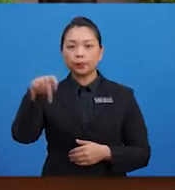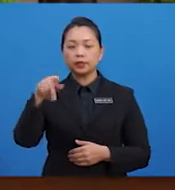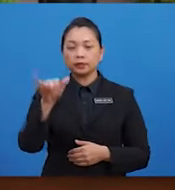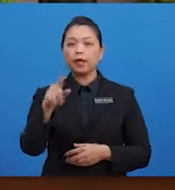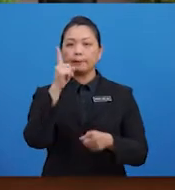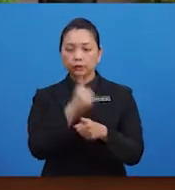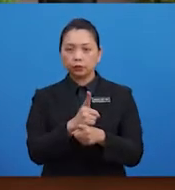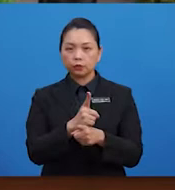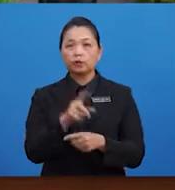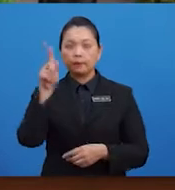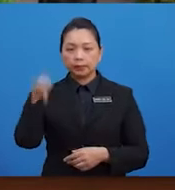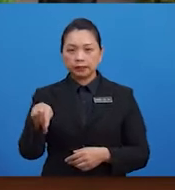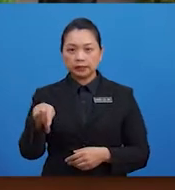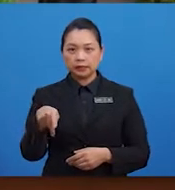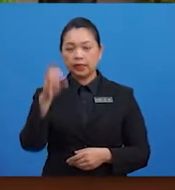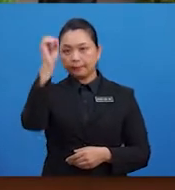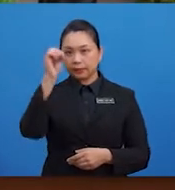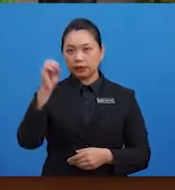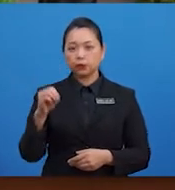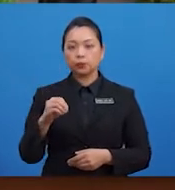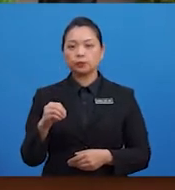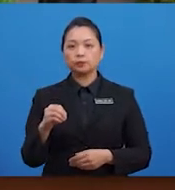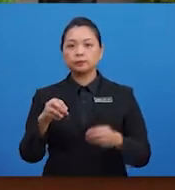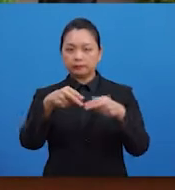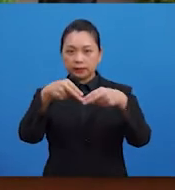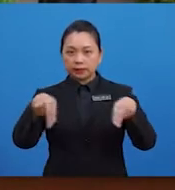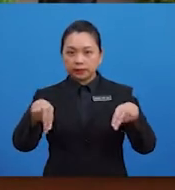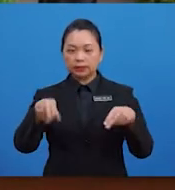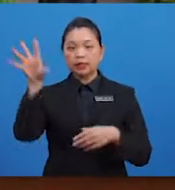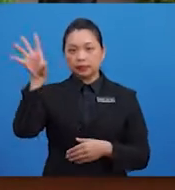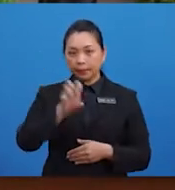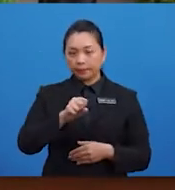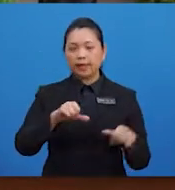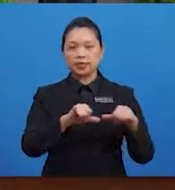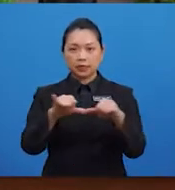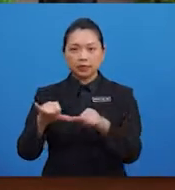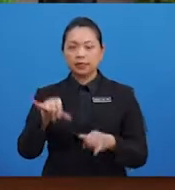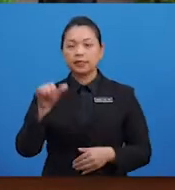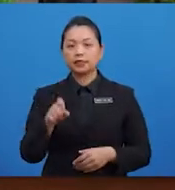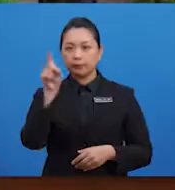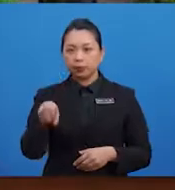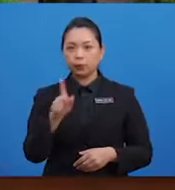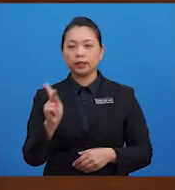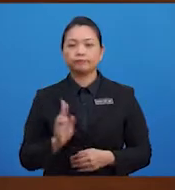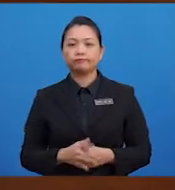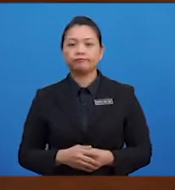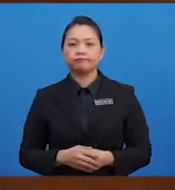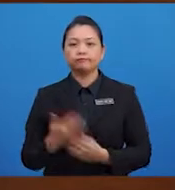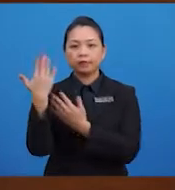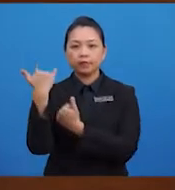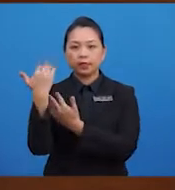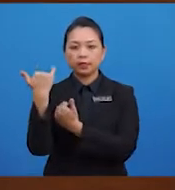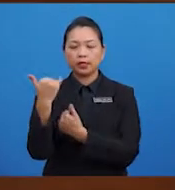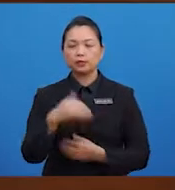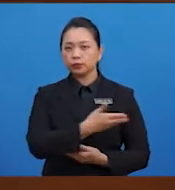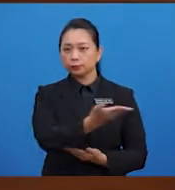bagi memastikan peratus penetasan telur ayam mencapai standard piawai yang diperlukan.